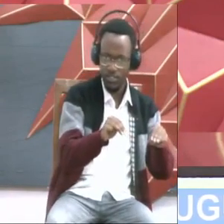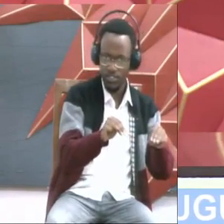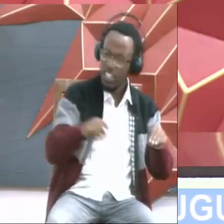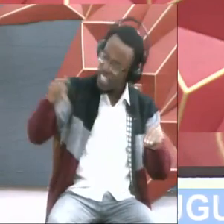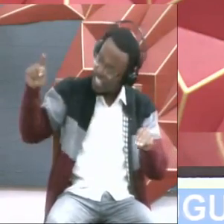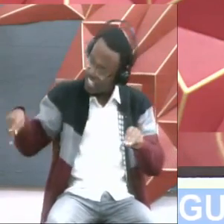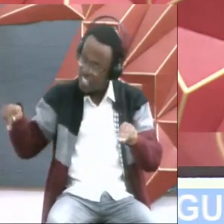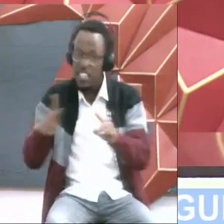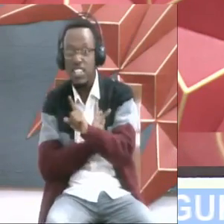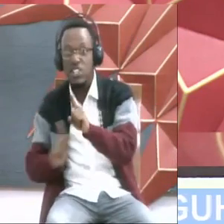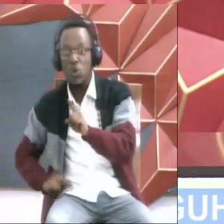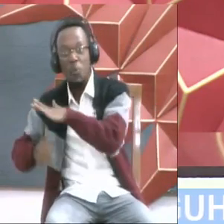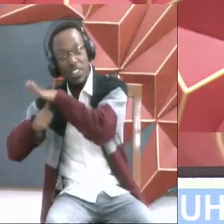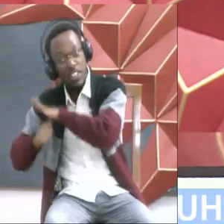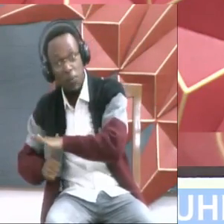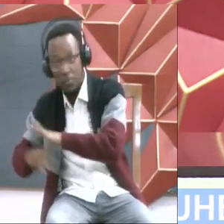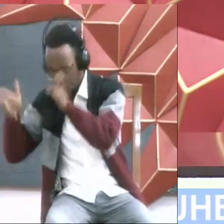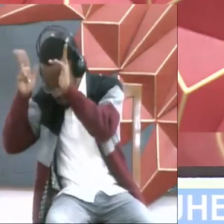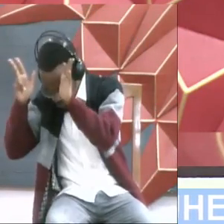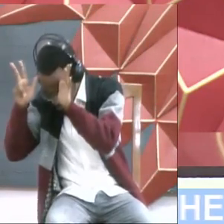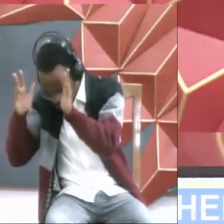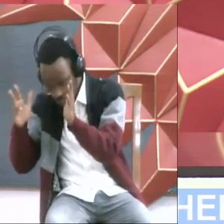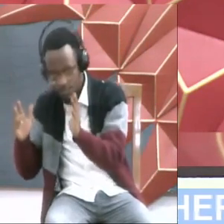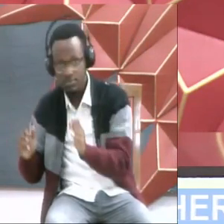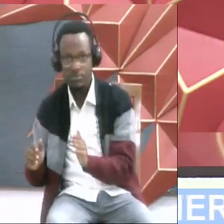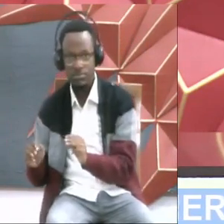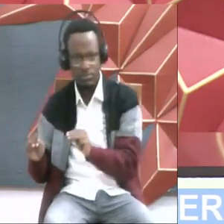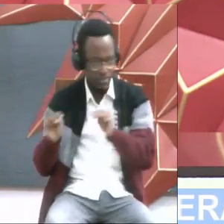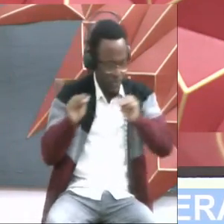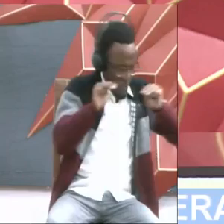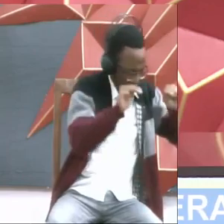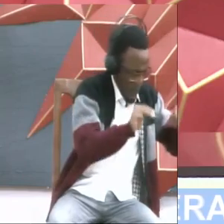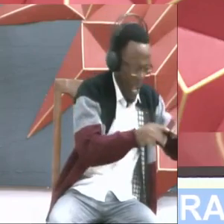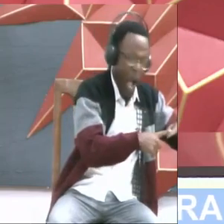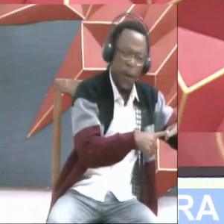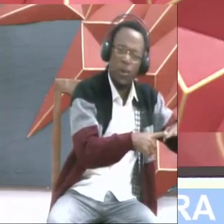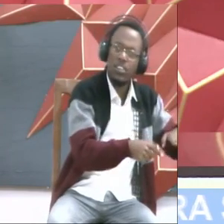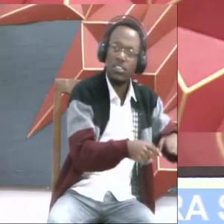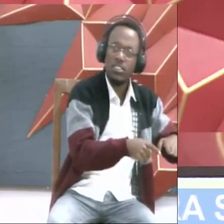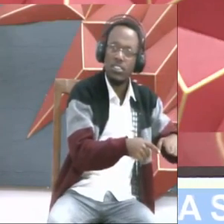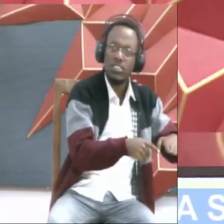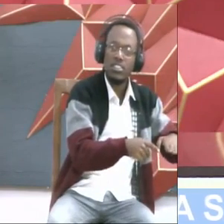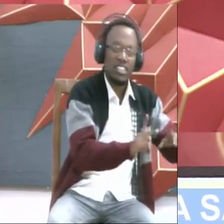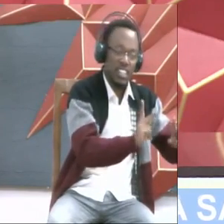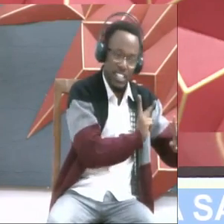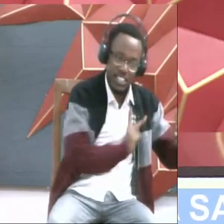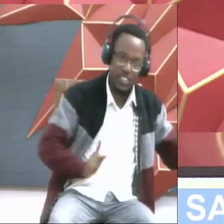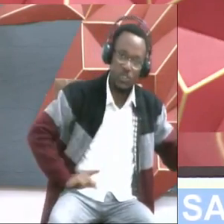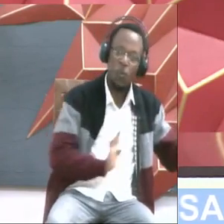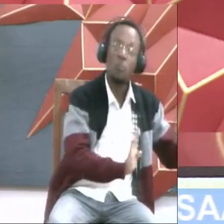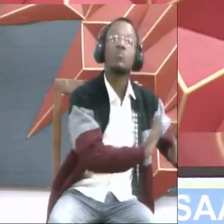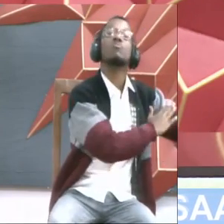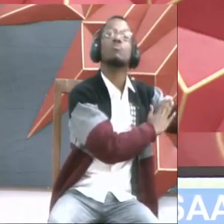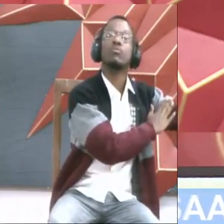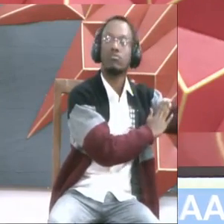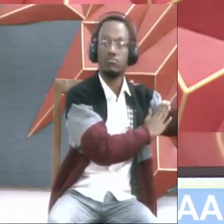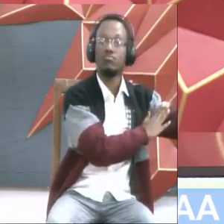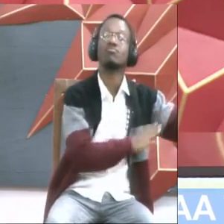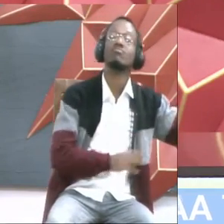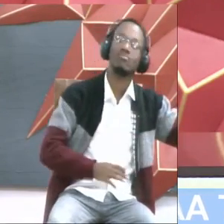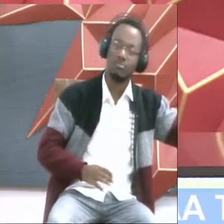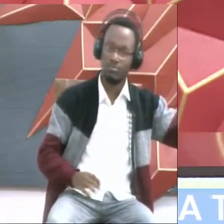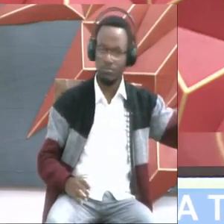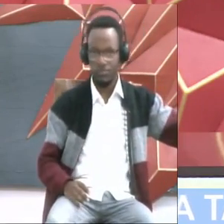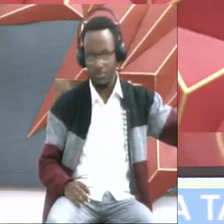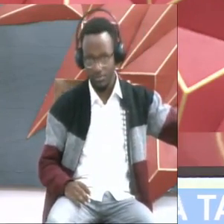bwa satani atujyana mu bwami bwiwe bwite byari bikwiriye ko subiramo